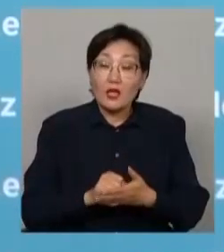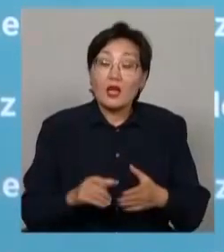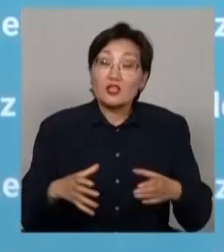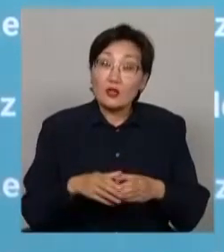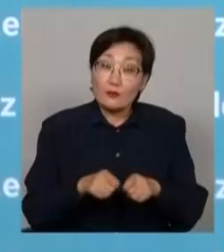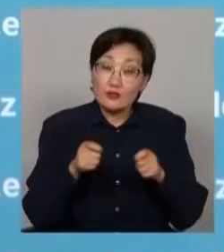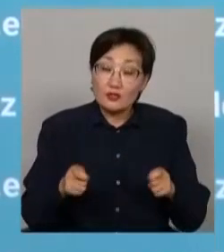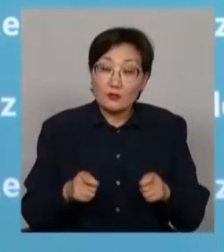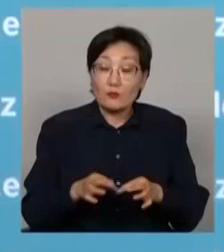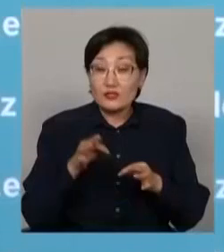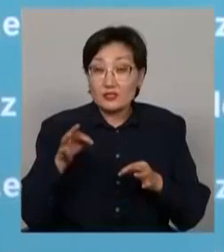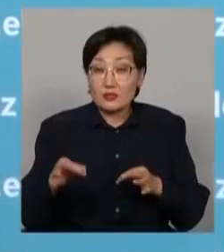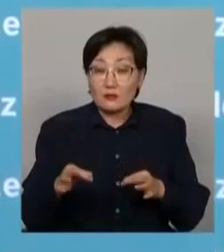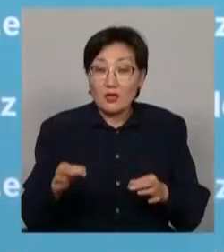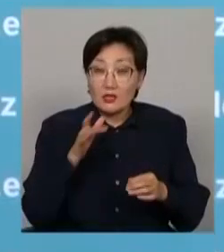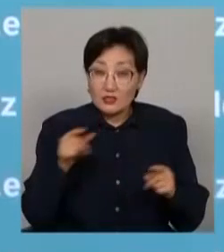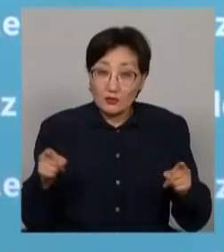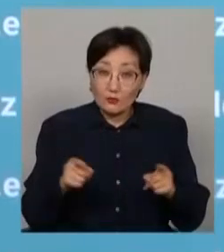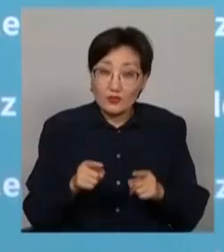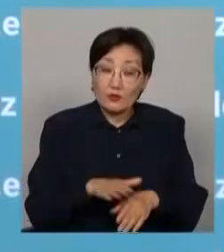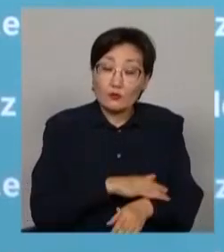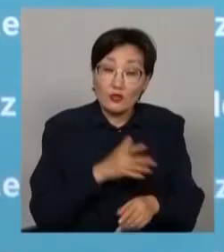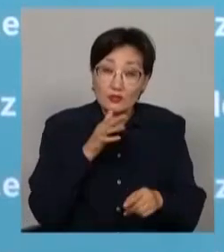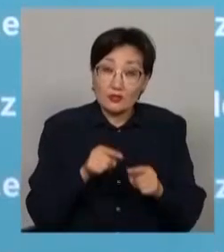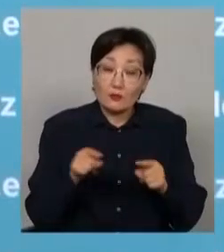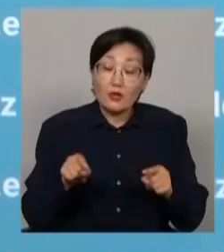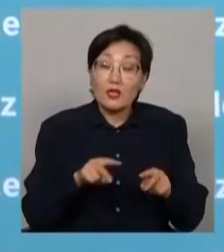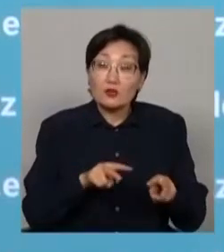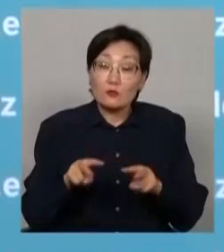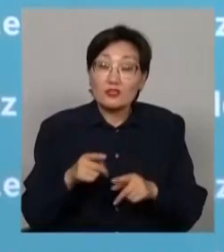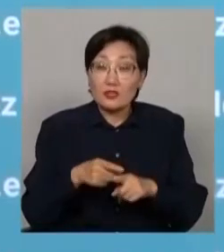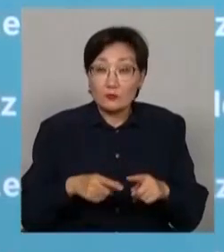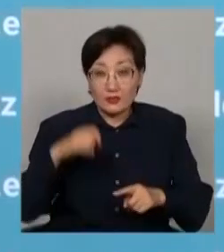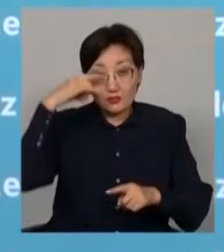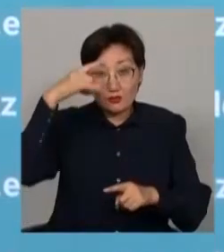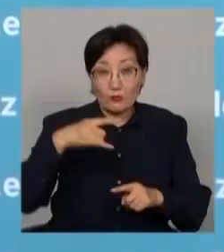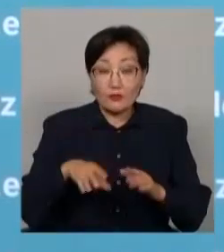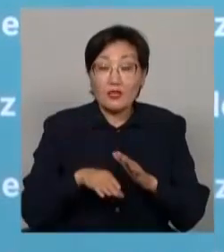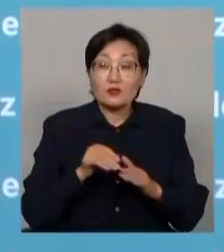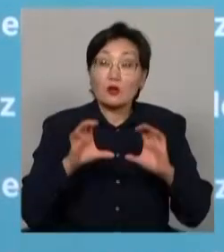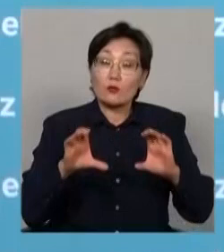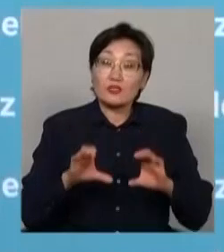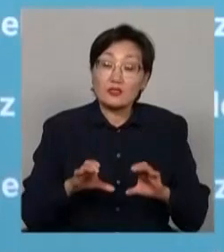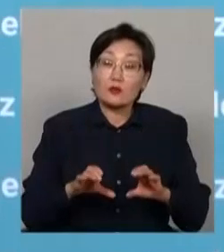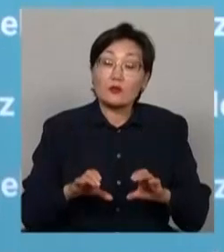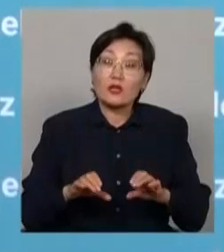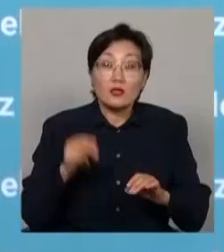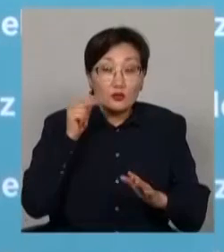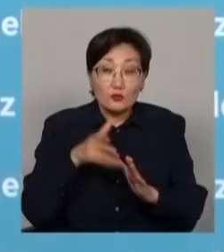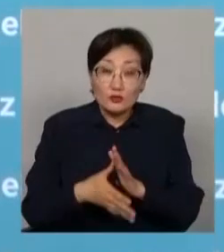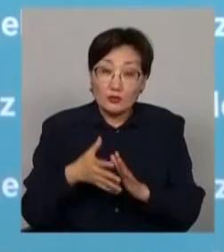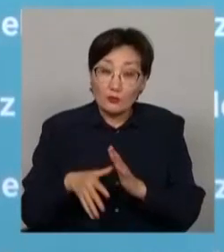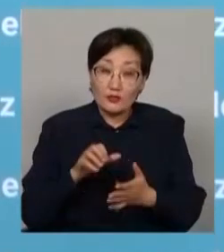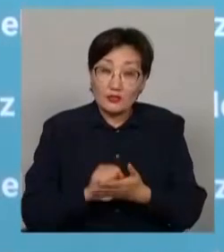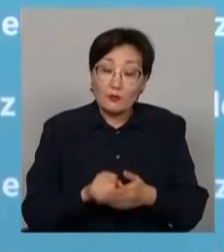ашамыз. Штаб өңірлерге қысқа мерзімді, ұзақ мерзімді байқаушыларды бөлу, Қазақстанның сайлау заңнамасын бағалаумен шұғылданатын болады.